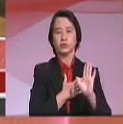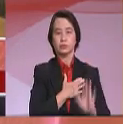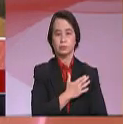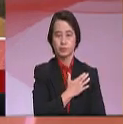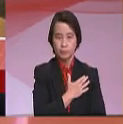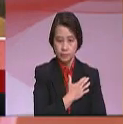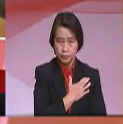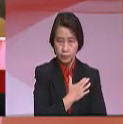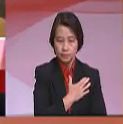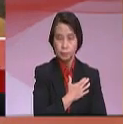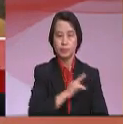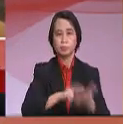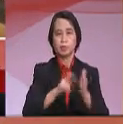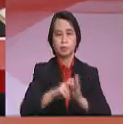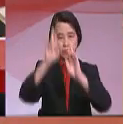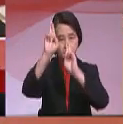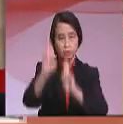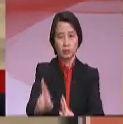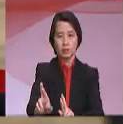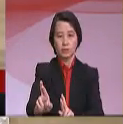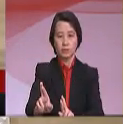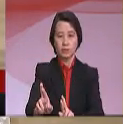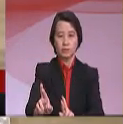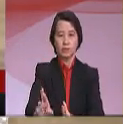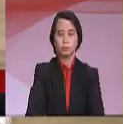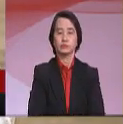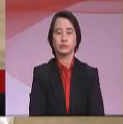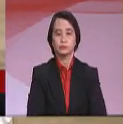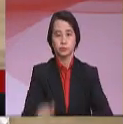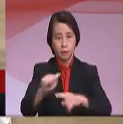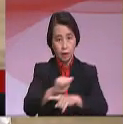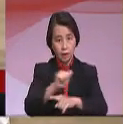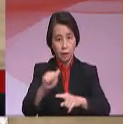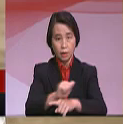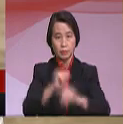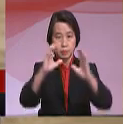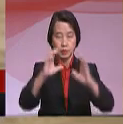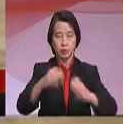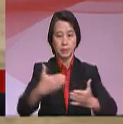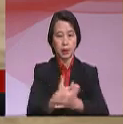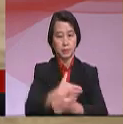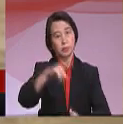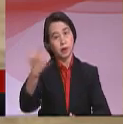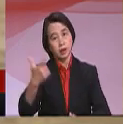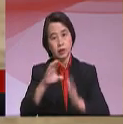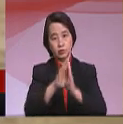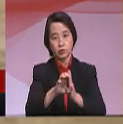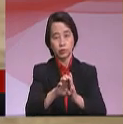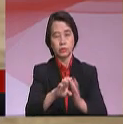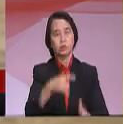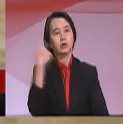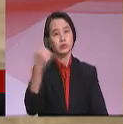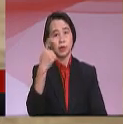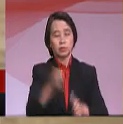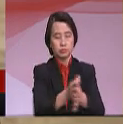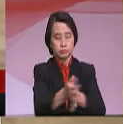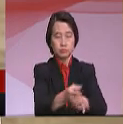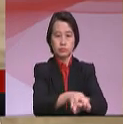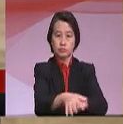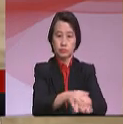tangan di dada sebagai tanda hormat. Amalkan juga norma baru lain seperti kerap mencuci